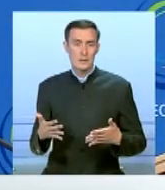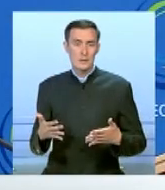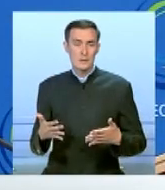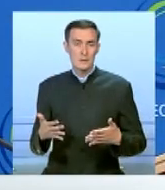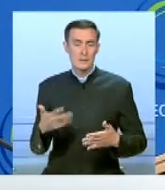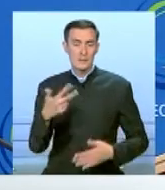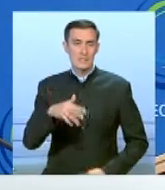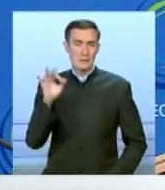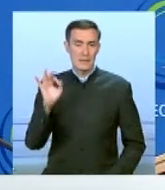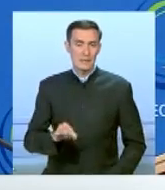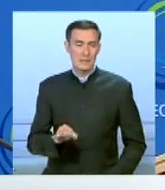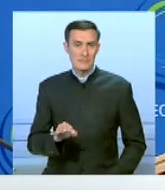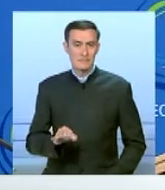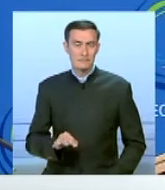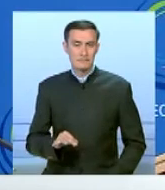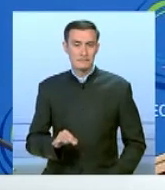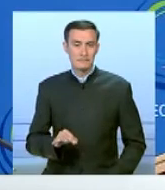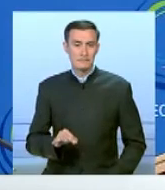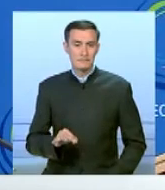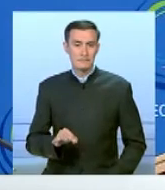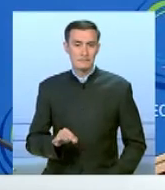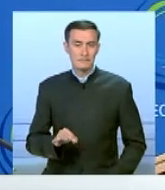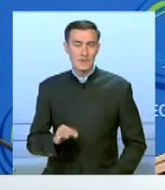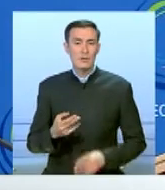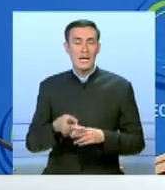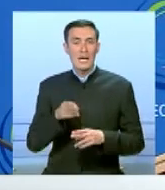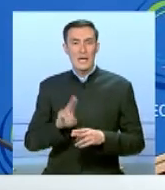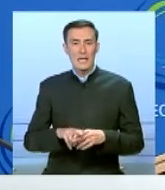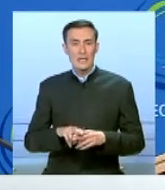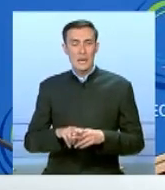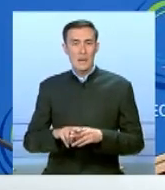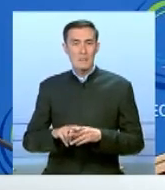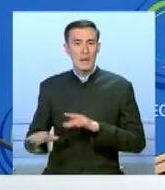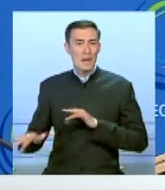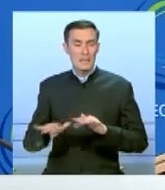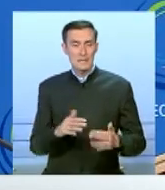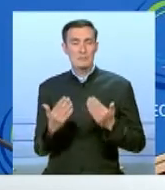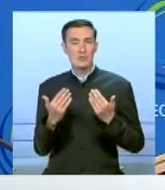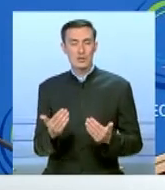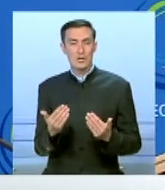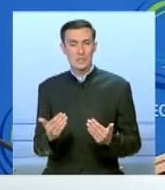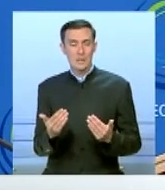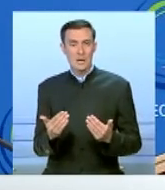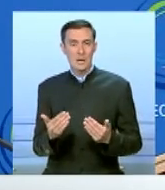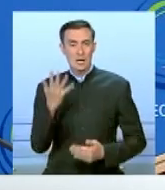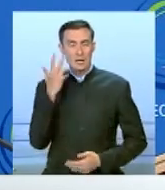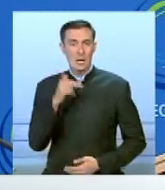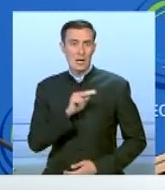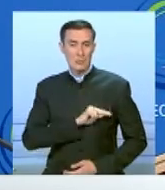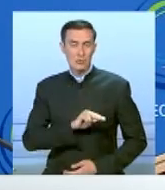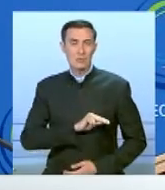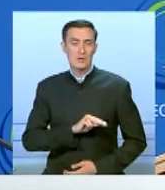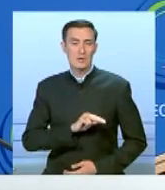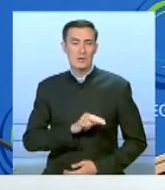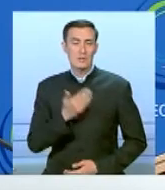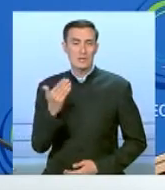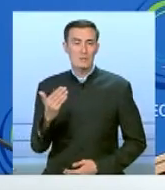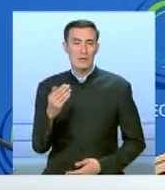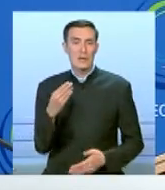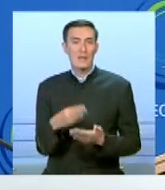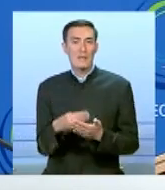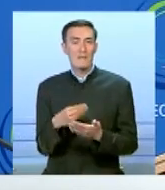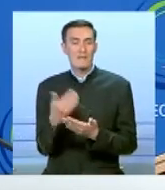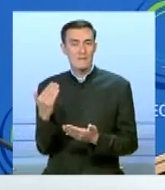не более 30%. Этот механизм сегодня мы, когда работаем с нашими потенциальными инвесторами,